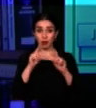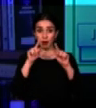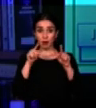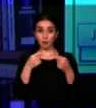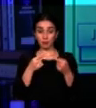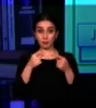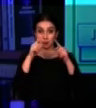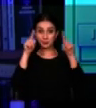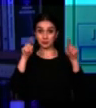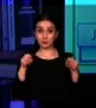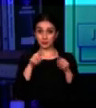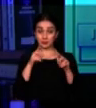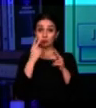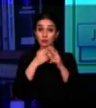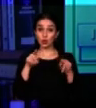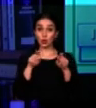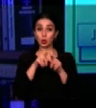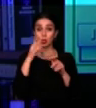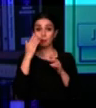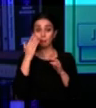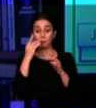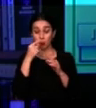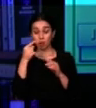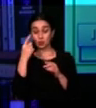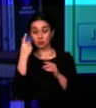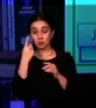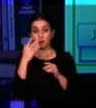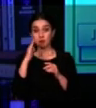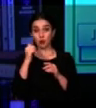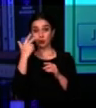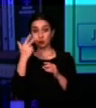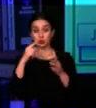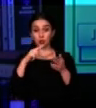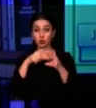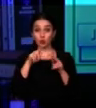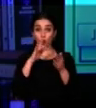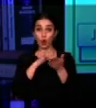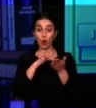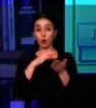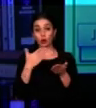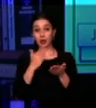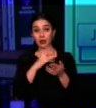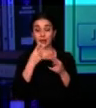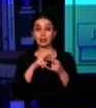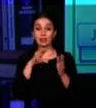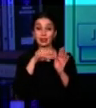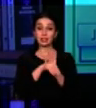қавысларда. Яни, минус бір ва уч нухталар шу оралыққа тегішлей